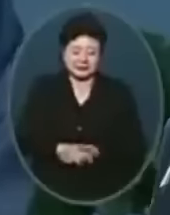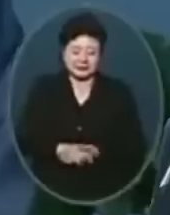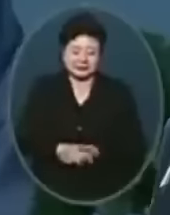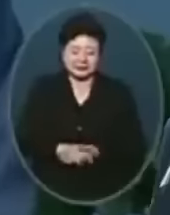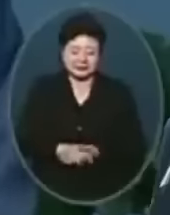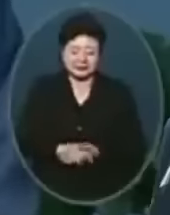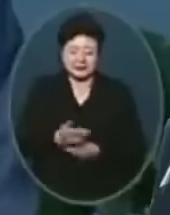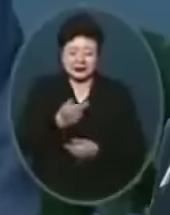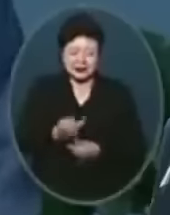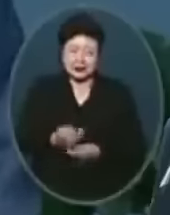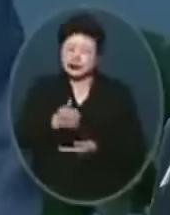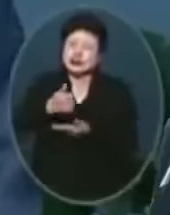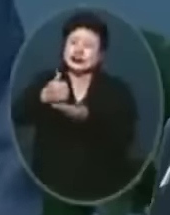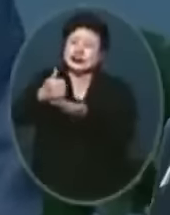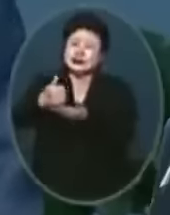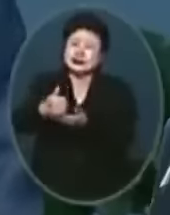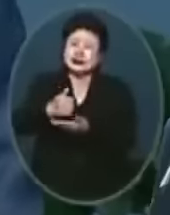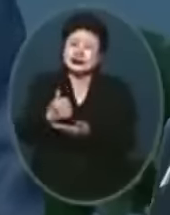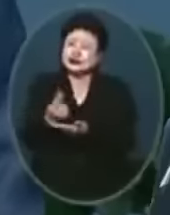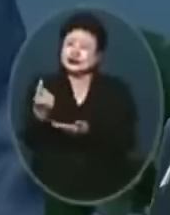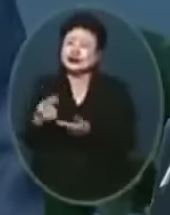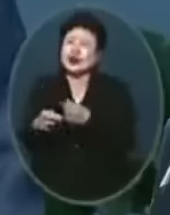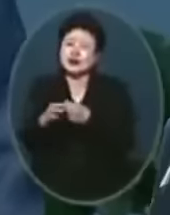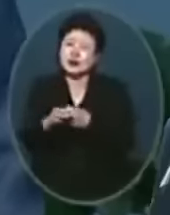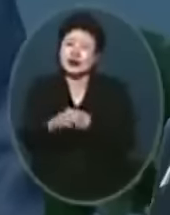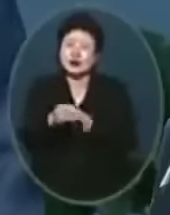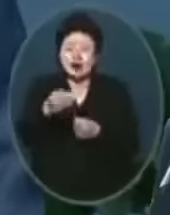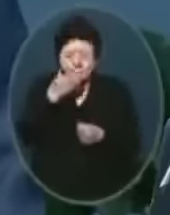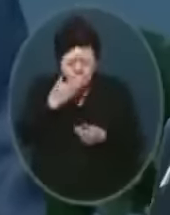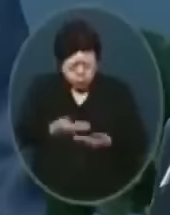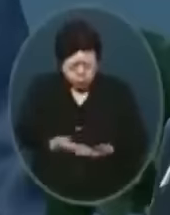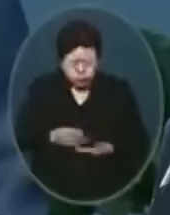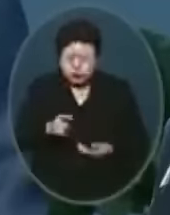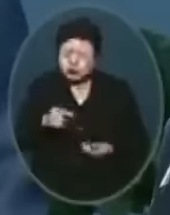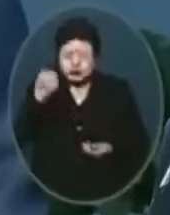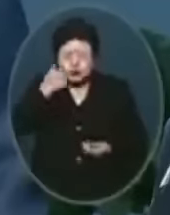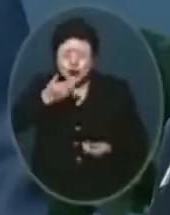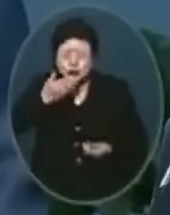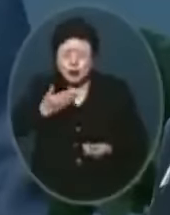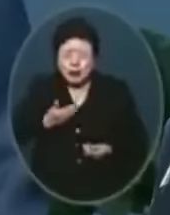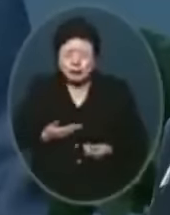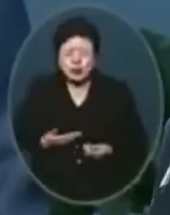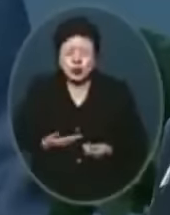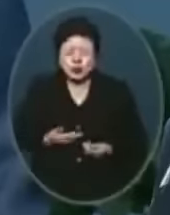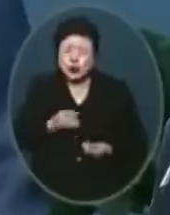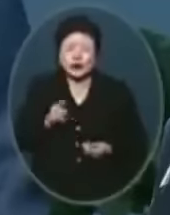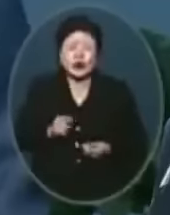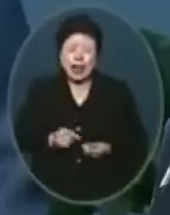그, 아유, 주님, 주님 하면 누가 우리에게 밥을 줍니까? 옷을 줍니까? 우리는 어떻게 합니까?